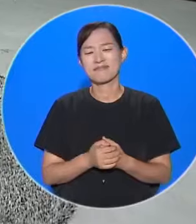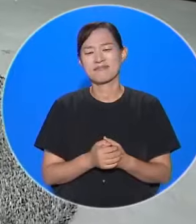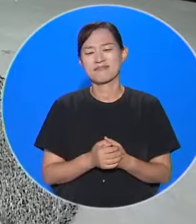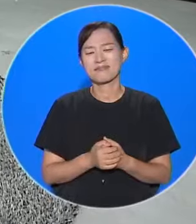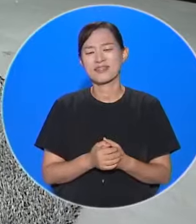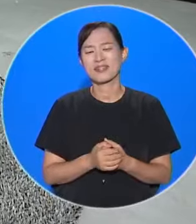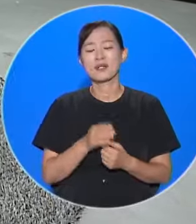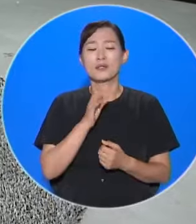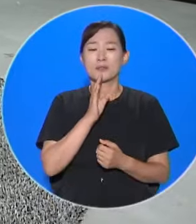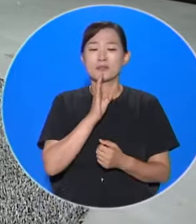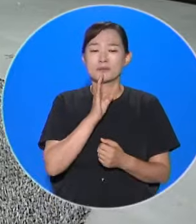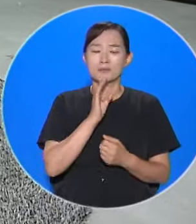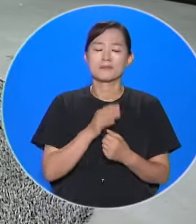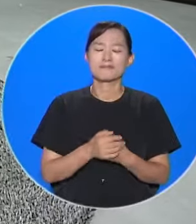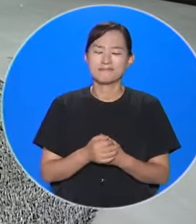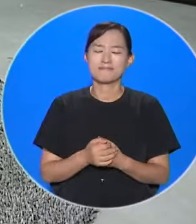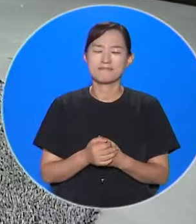그래요. 참 이게